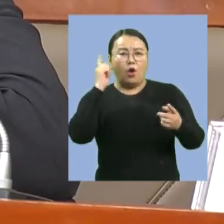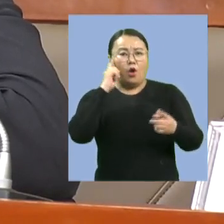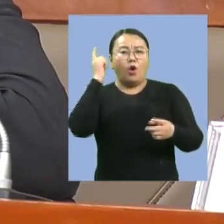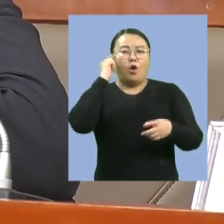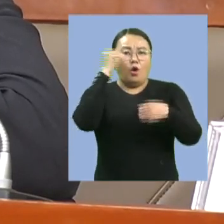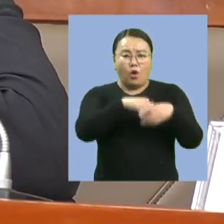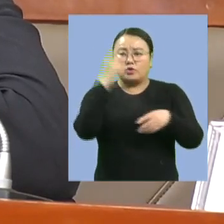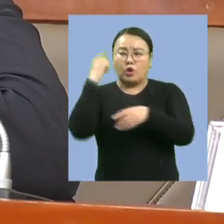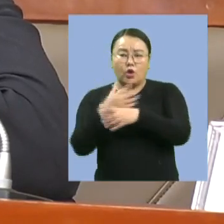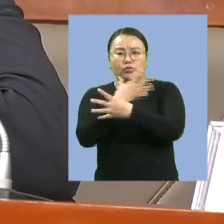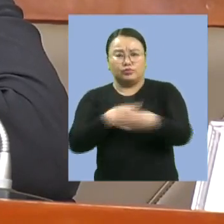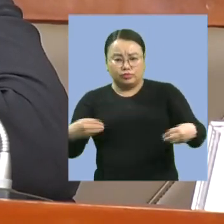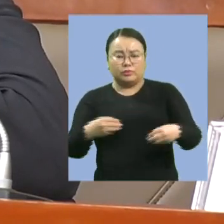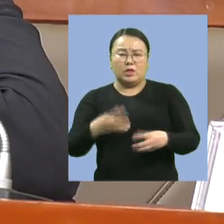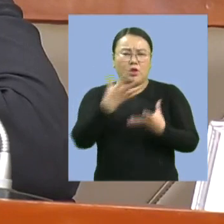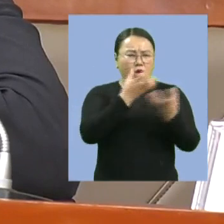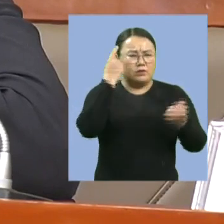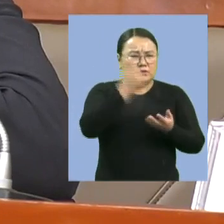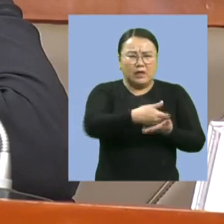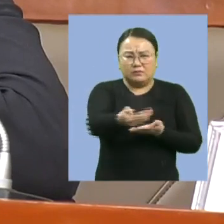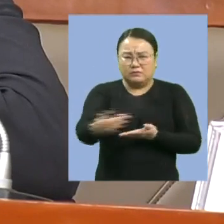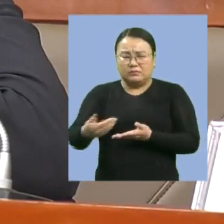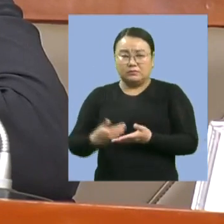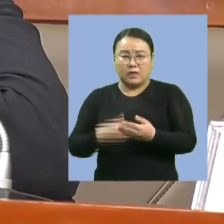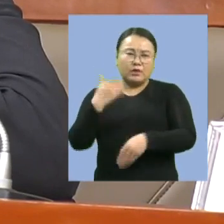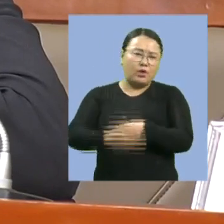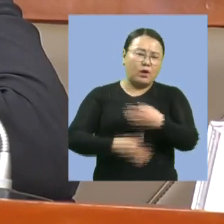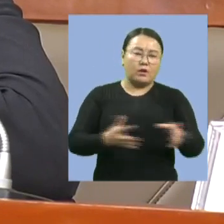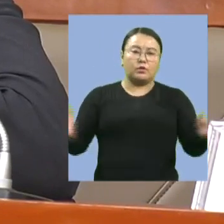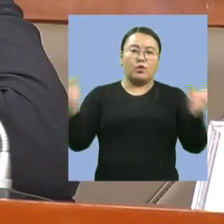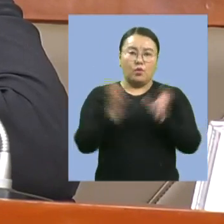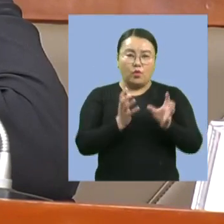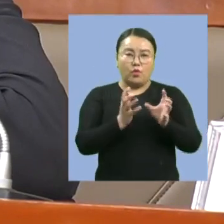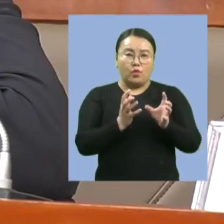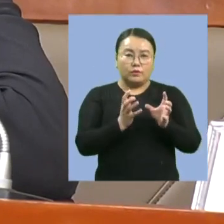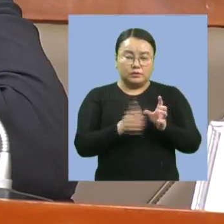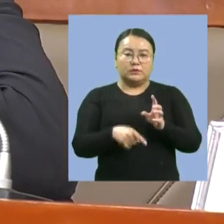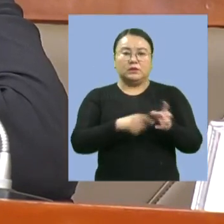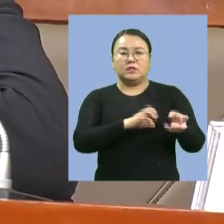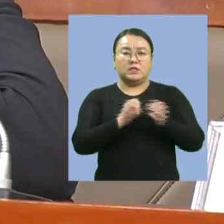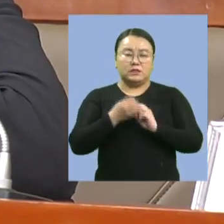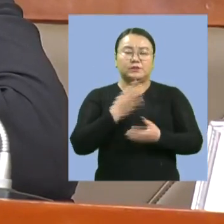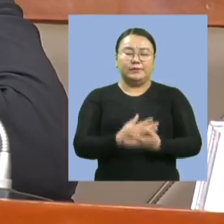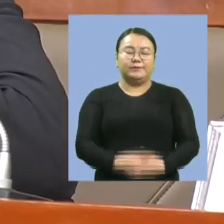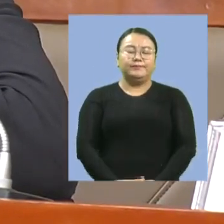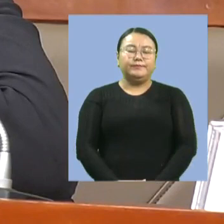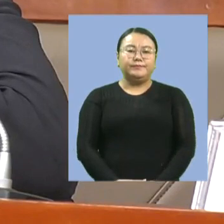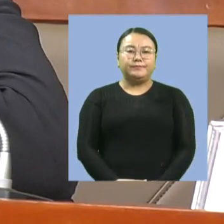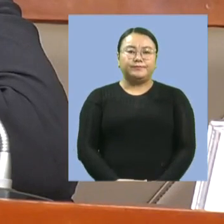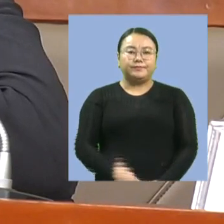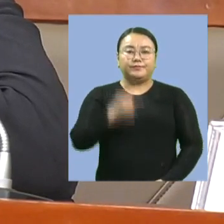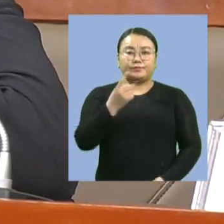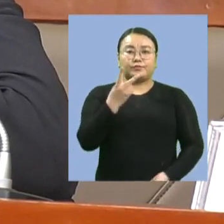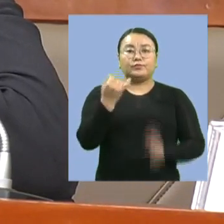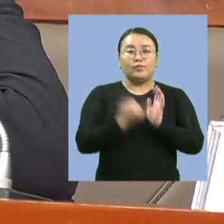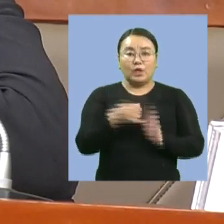болохоор тал талын олон саналуудаас явсаар байгаа тодорхой хэмжээний уулзалтын ойлголцлын огтлцлын цэгт бас ингээд хүрчээнэ л гэж бодож байгаа.